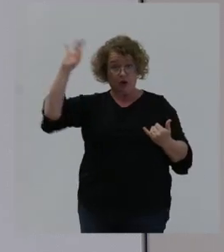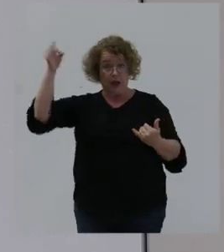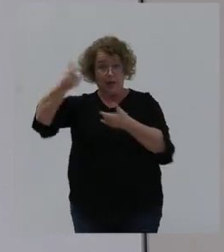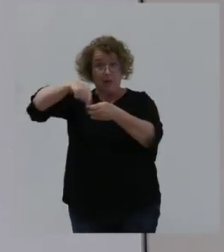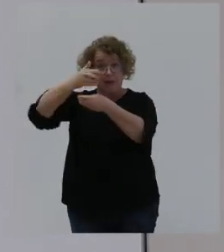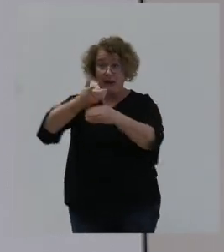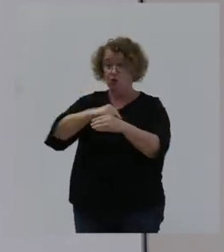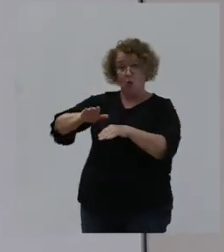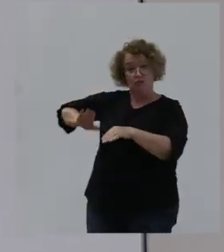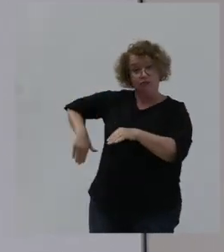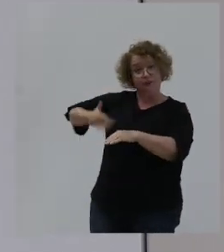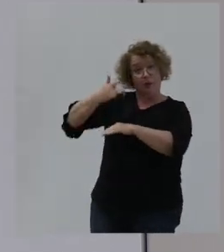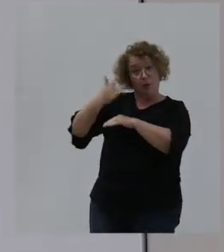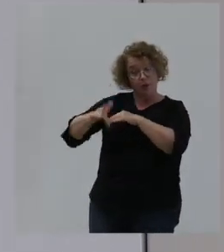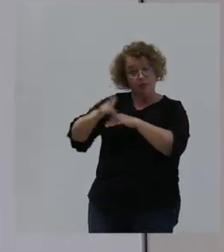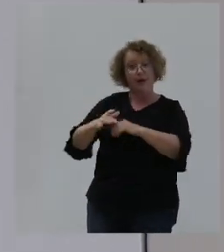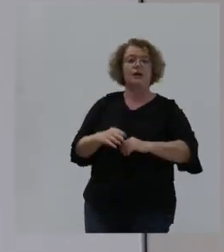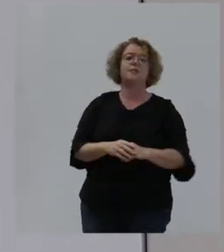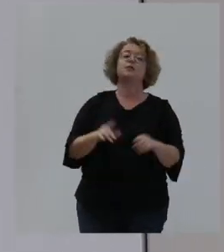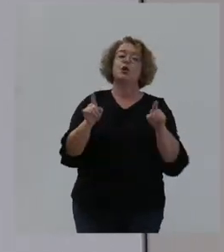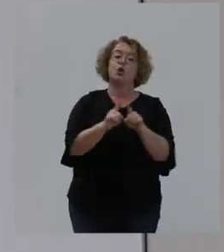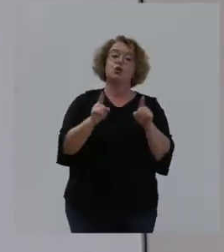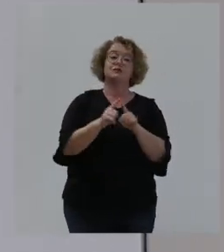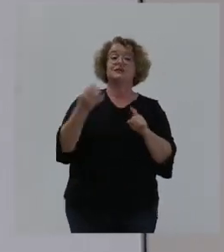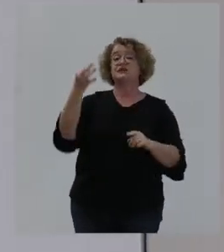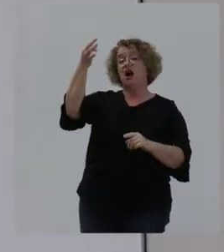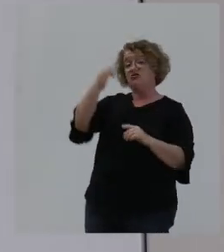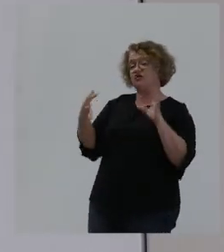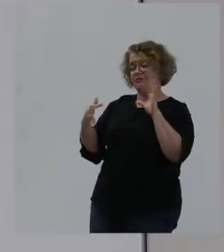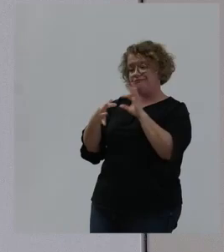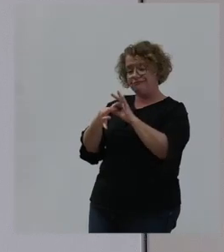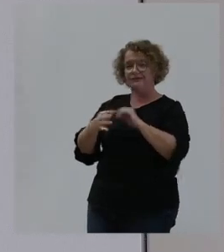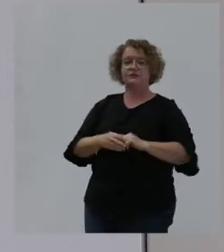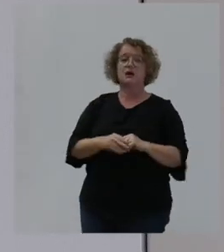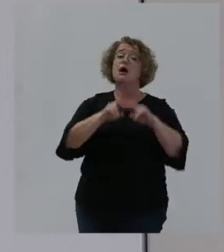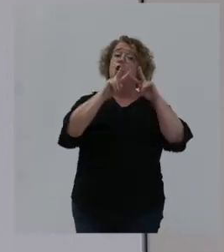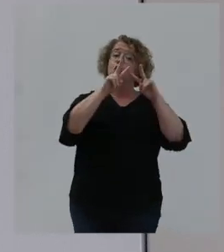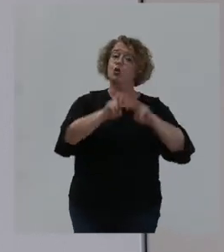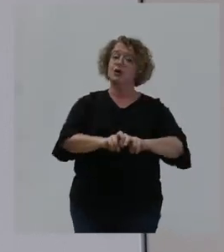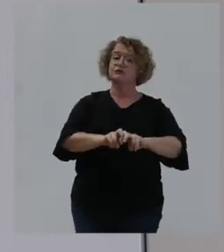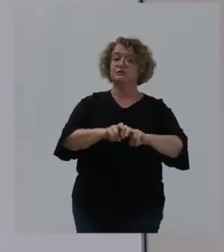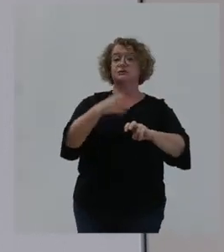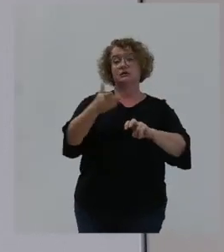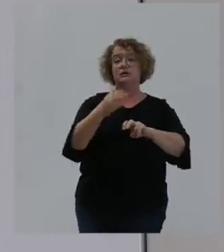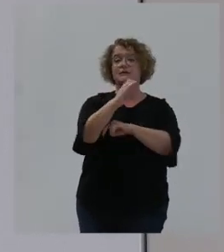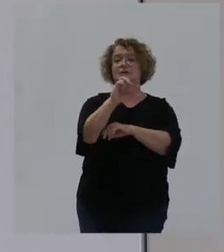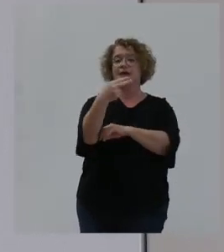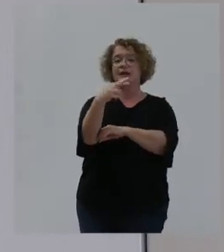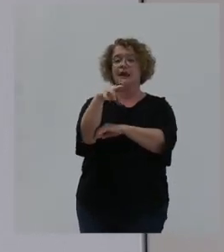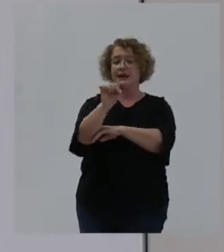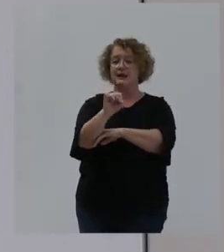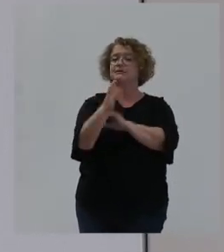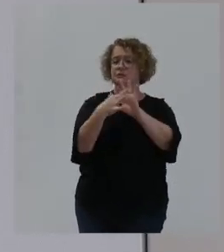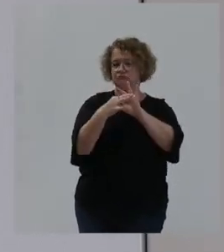consolide notre rôle à Agen, sur le site d'Agen. Côté recherche, il faut bien entendu amplifier la relation avec le CNRS